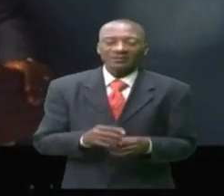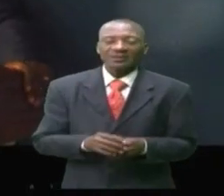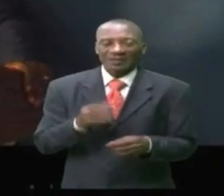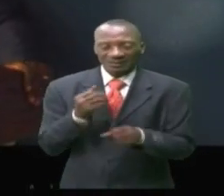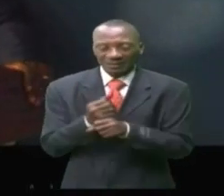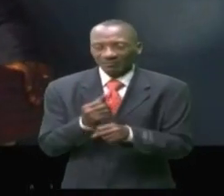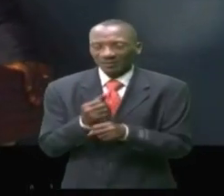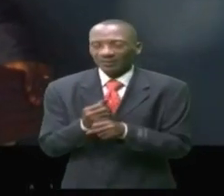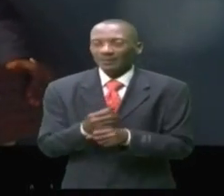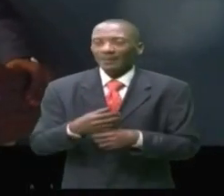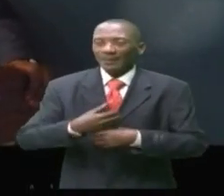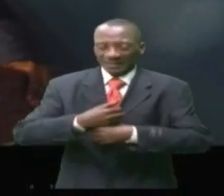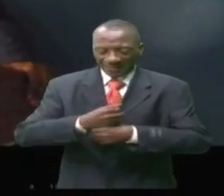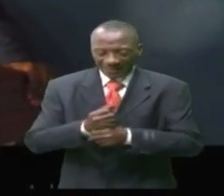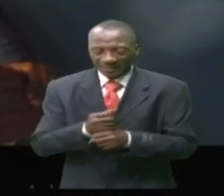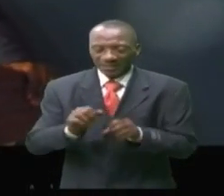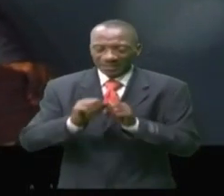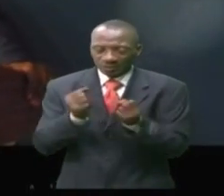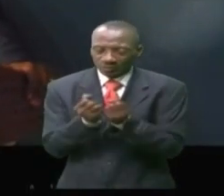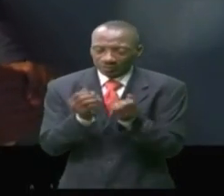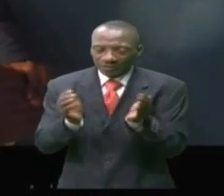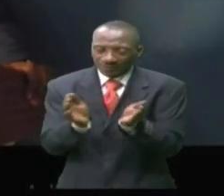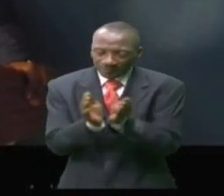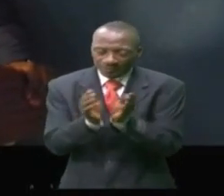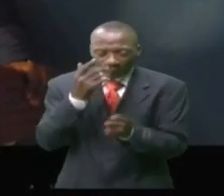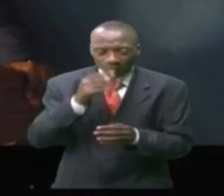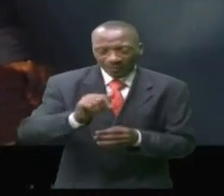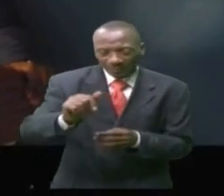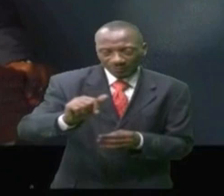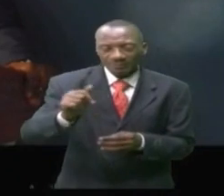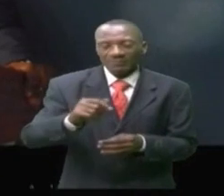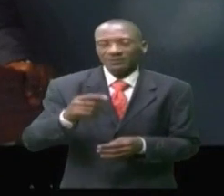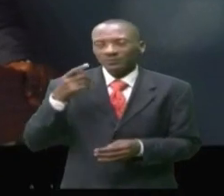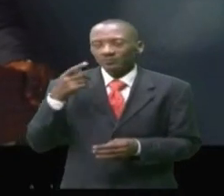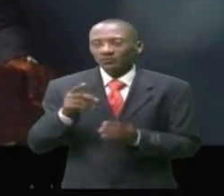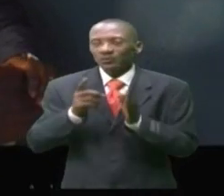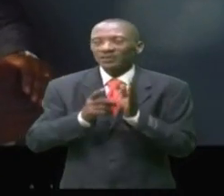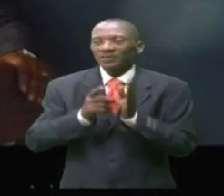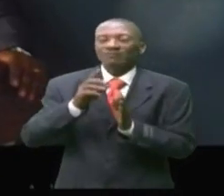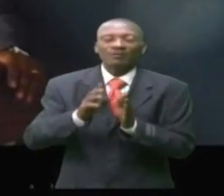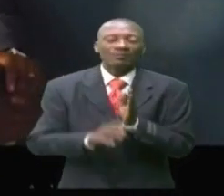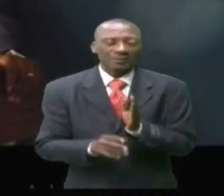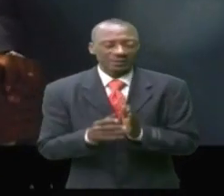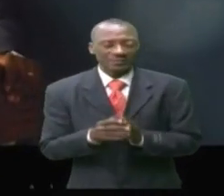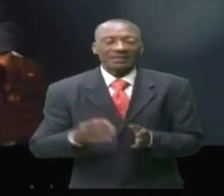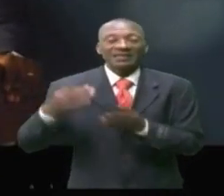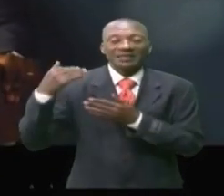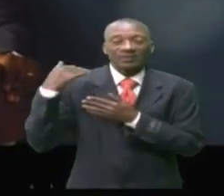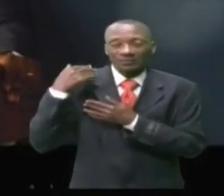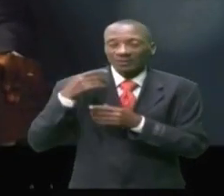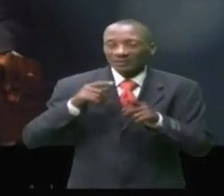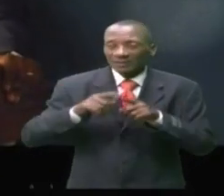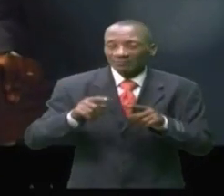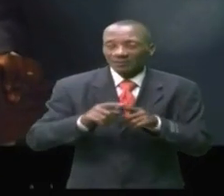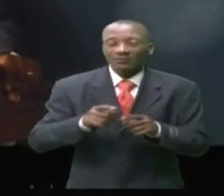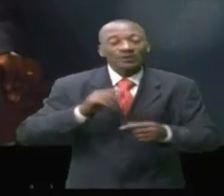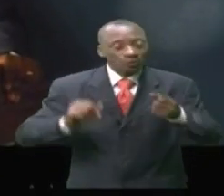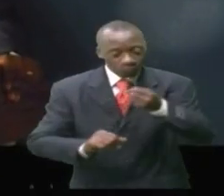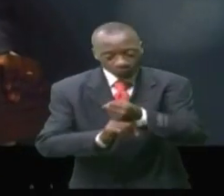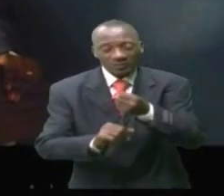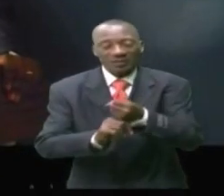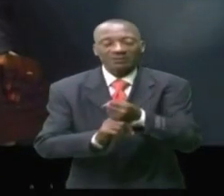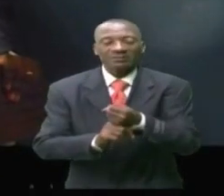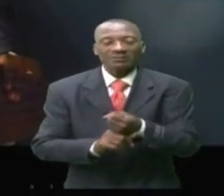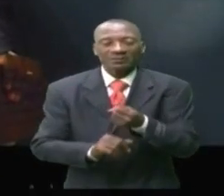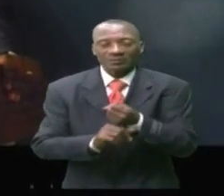primeur au président de la République, le résultat de ce sondage, tout en espérant que son issue bougera les lignes